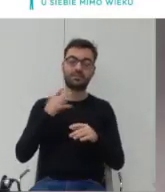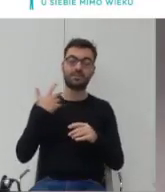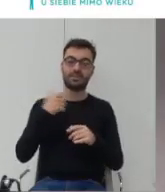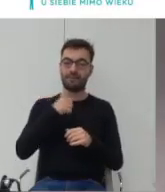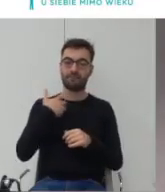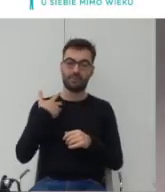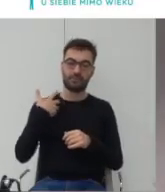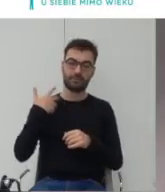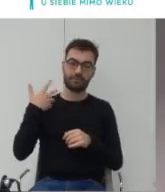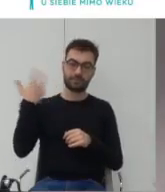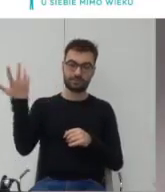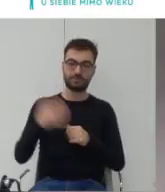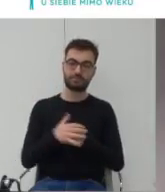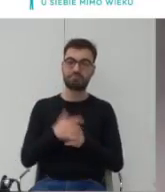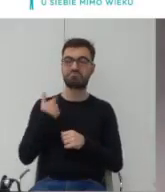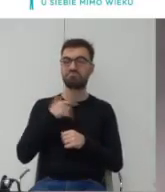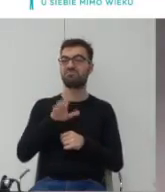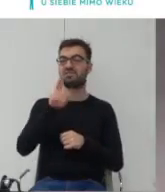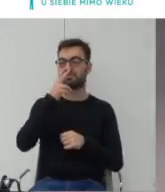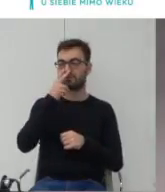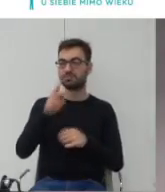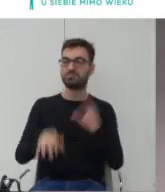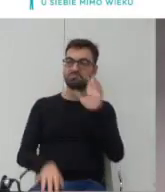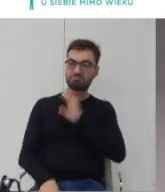starsi. Obserwujemy, jak